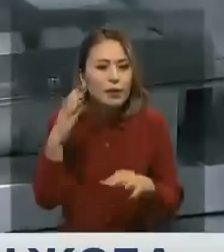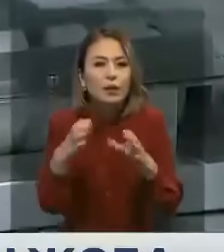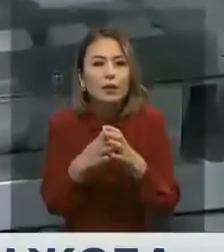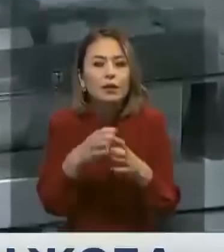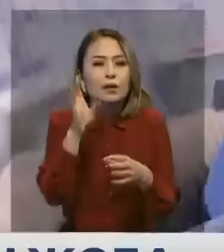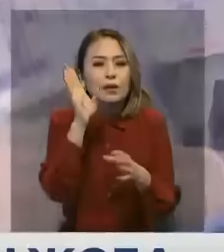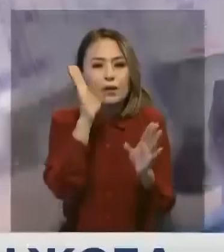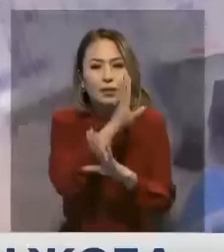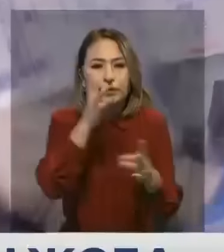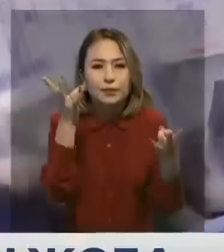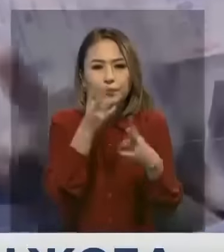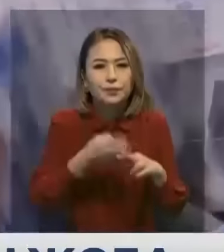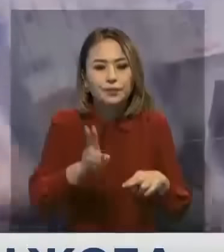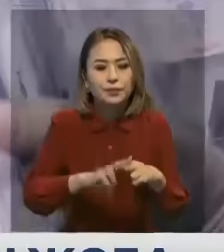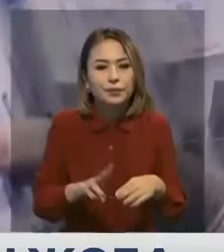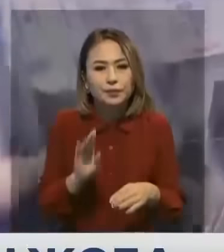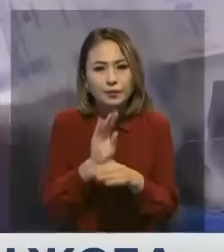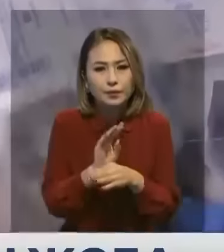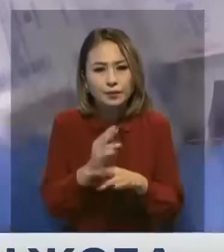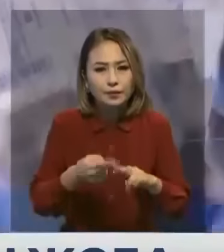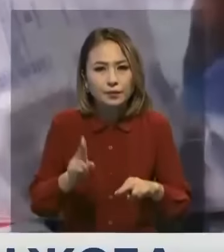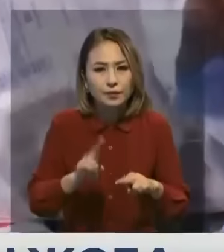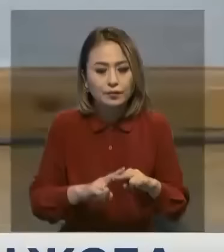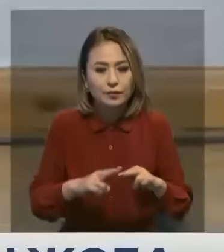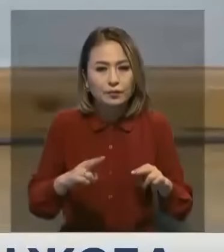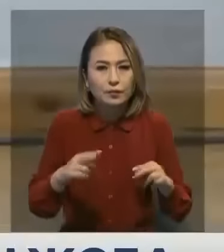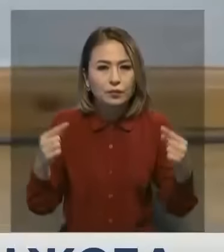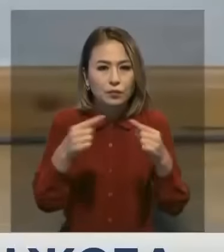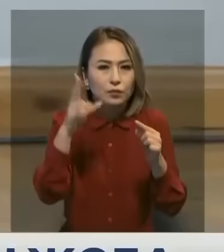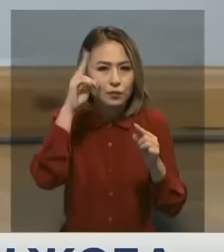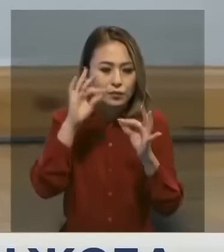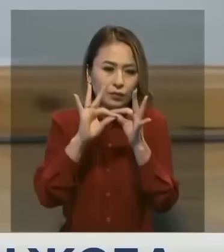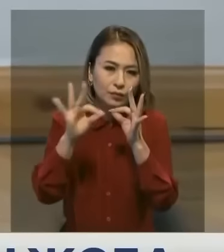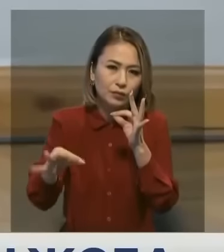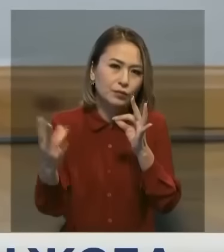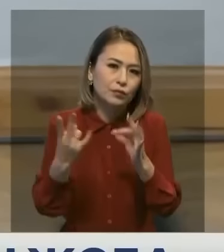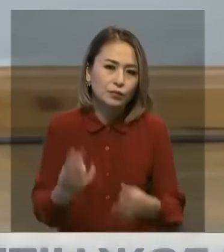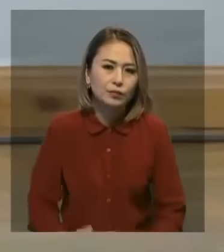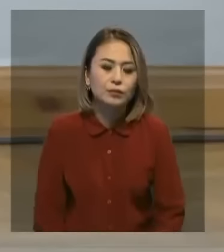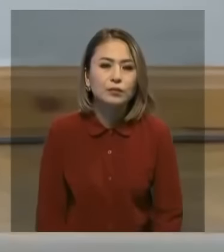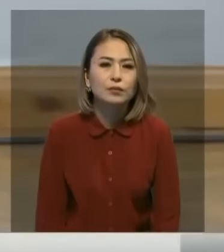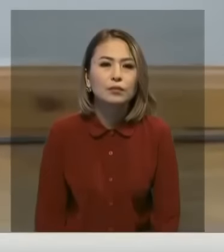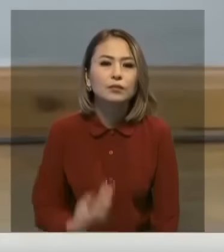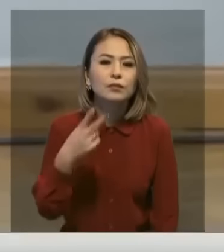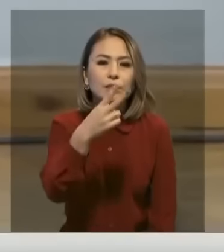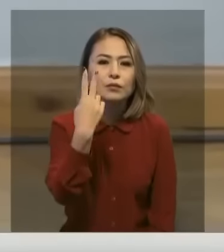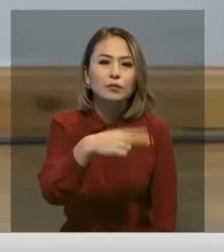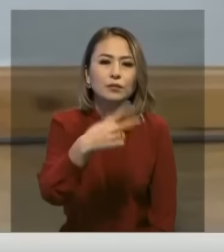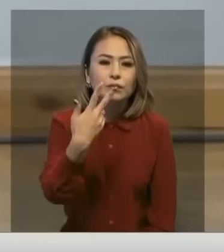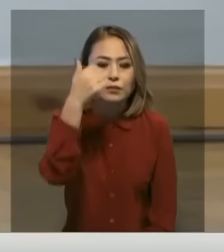ауадай қажет. Өйткені шетелдерге қарыздарын өтеу мерзімі келді. Қазір қарыз төлеу 2023